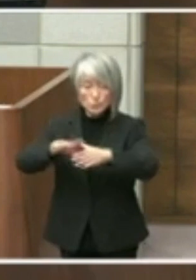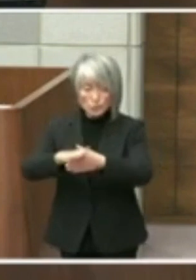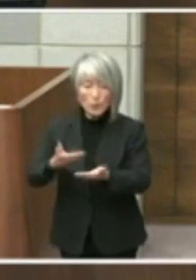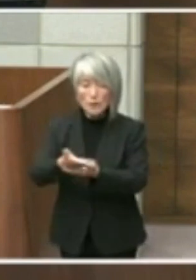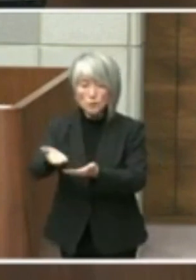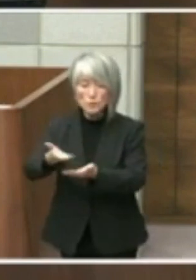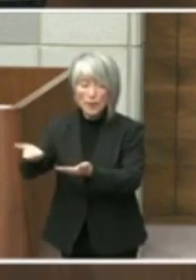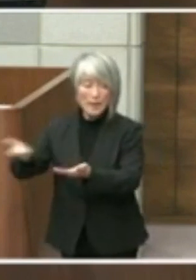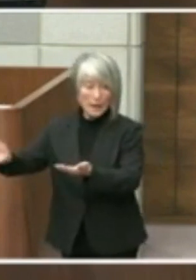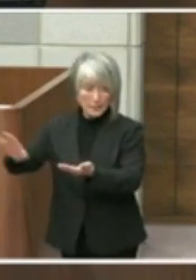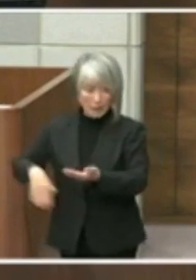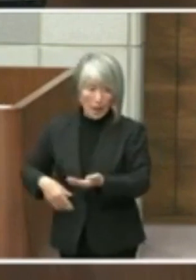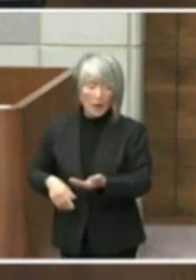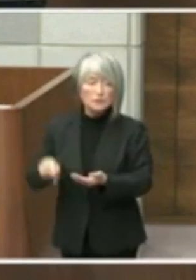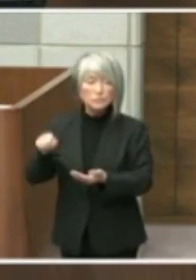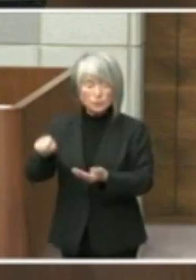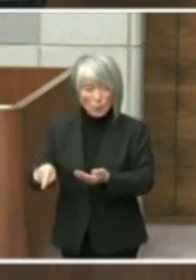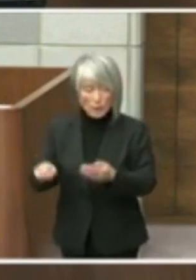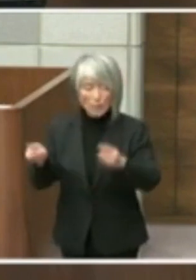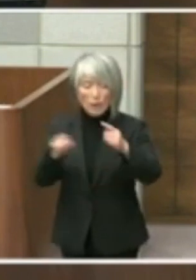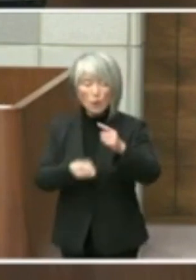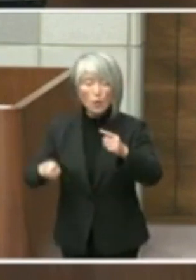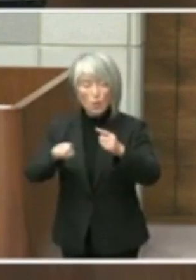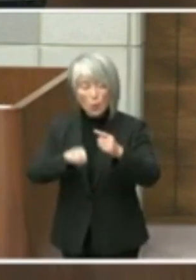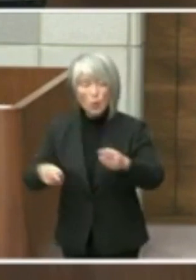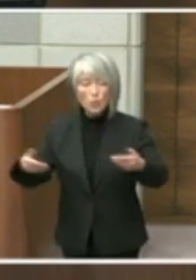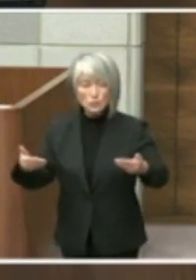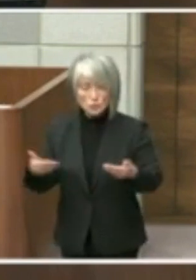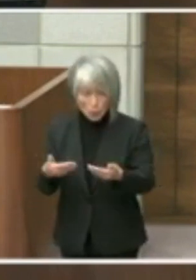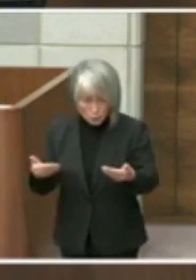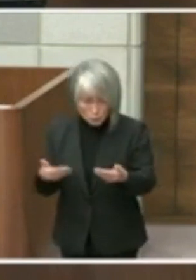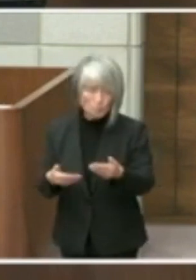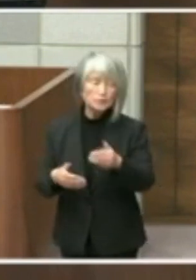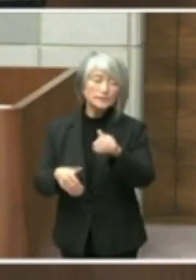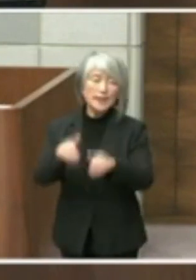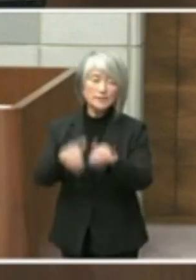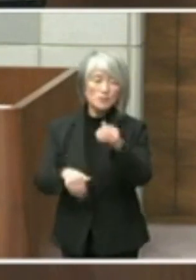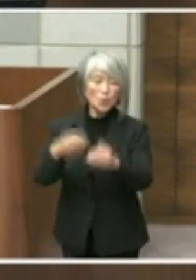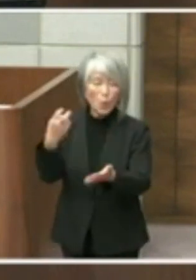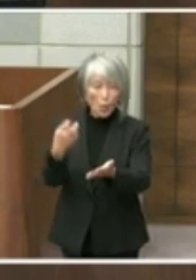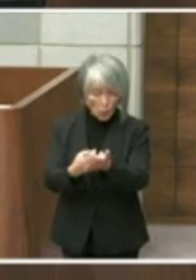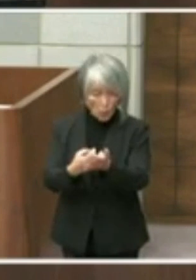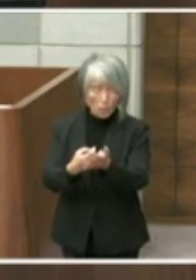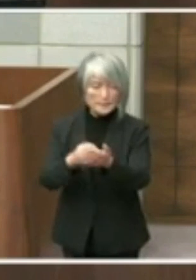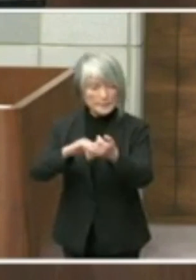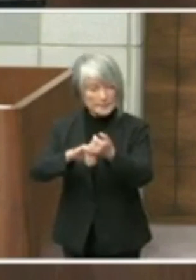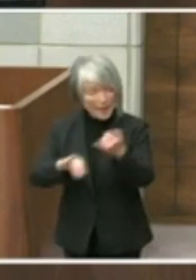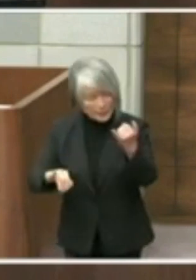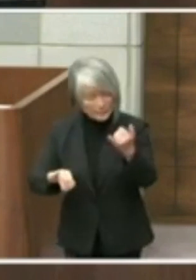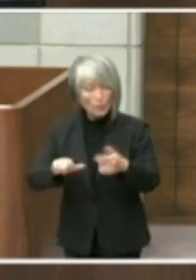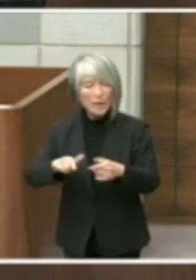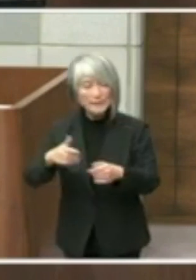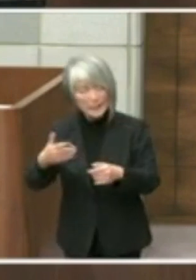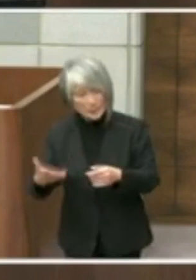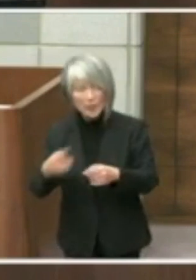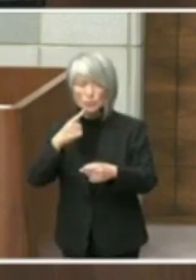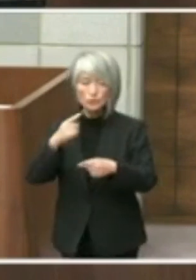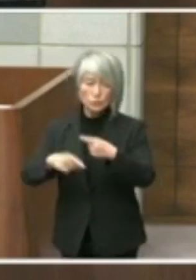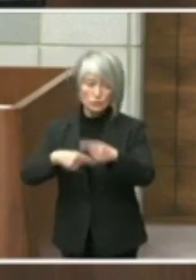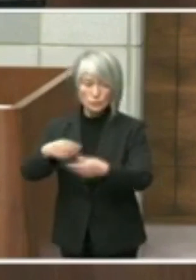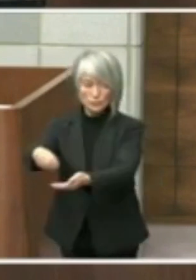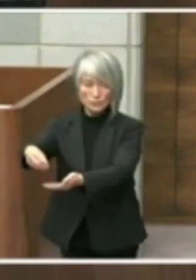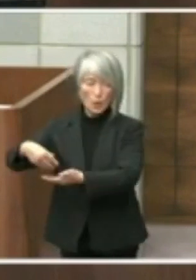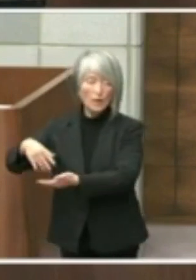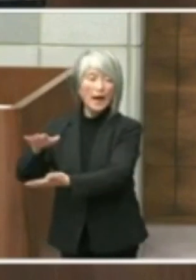は公職選挙法に抵触するのではないかとの通報を受けた事案でござい